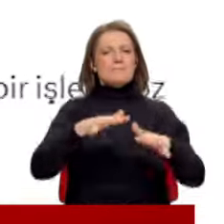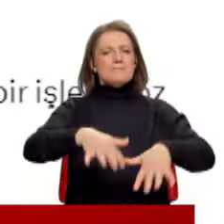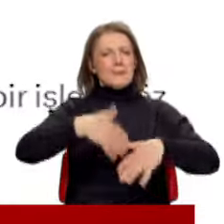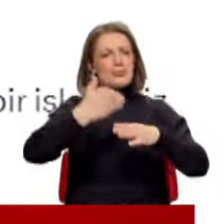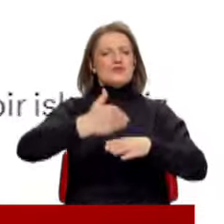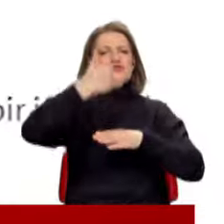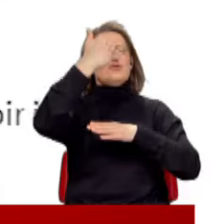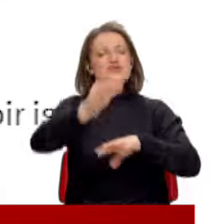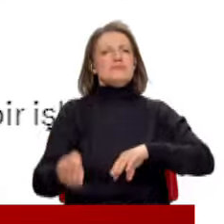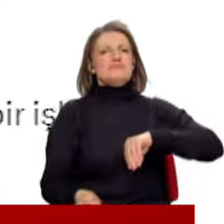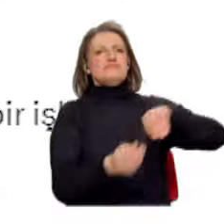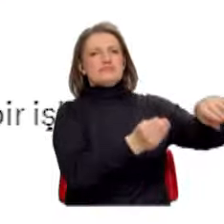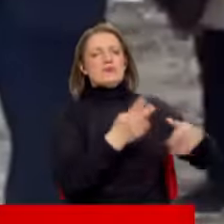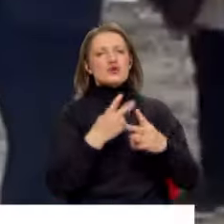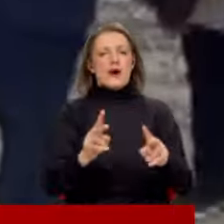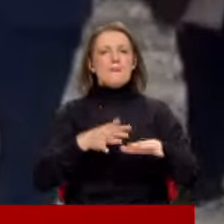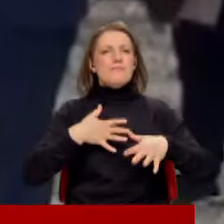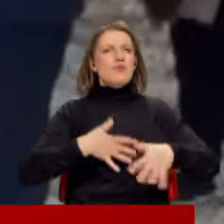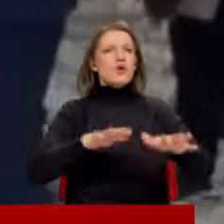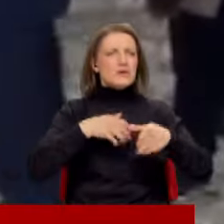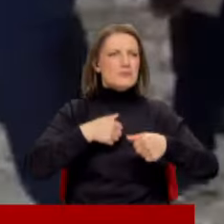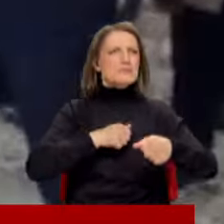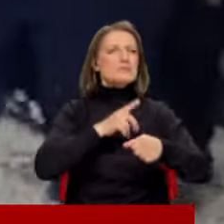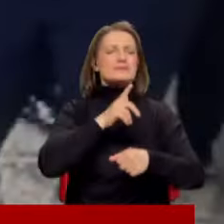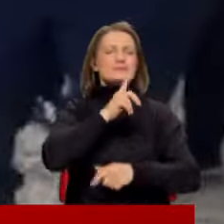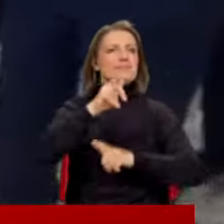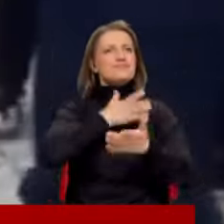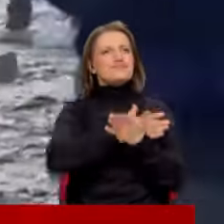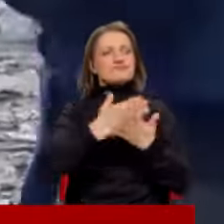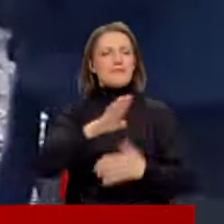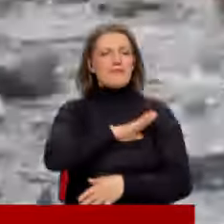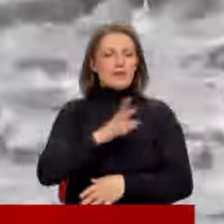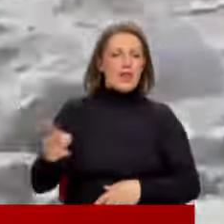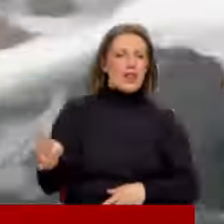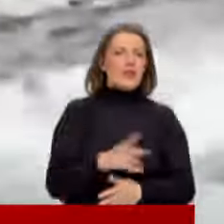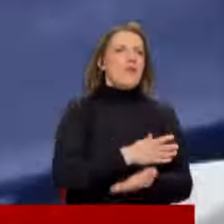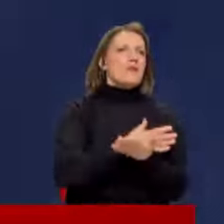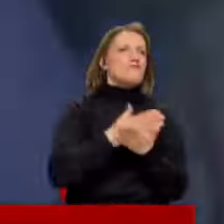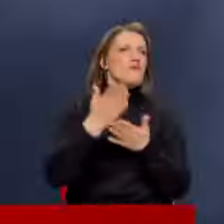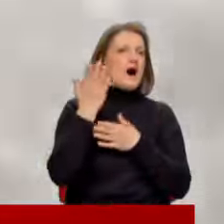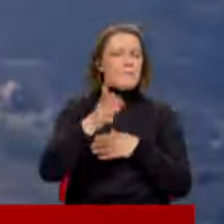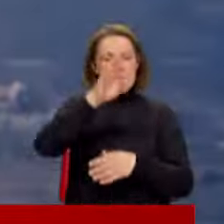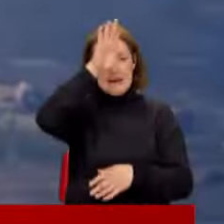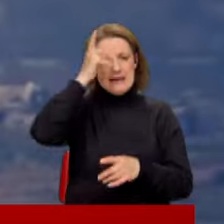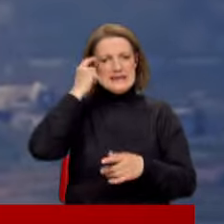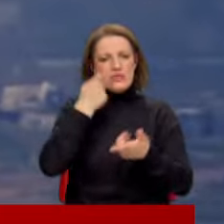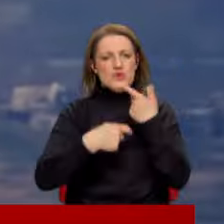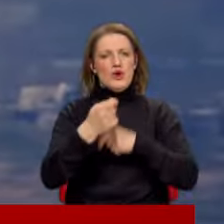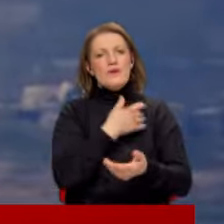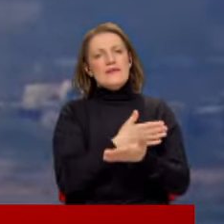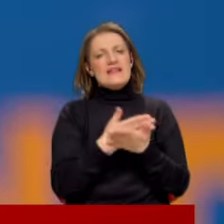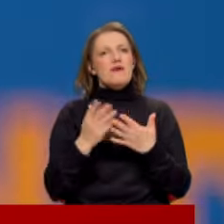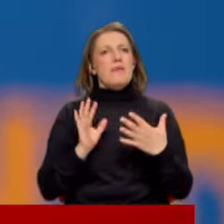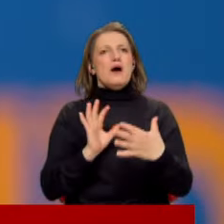alanından çıkarıldığını açıkladı. Protestolar, çağrılar sürerken, Gazze'de katliam devam ederken İsrail'le ticaretin